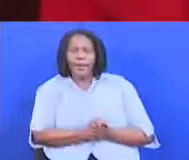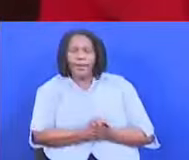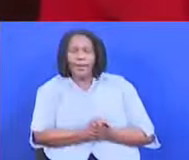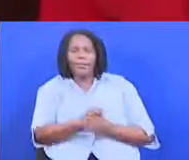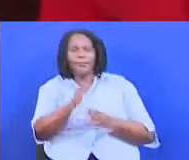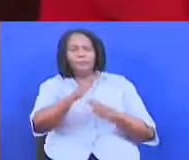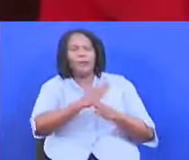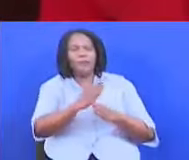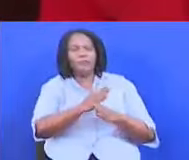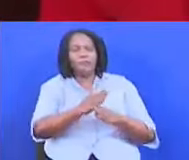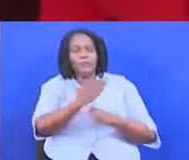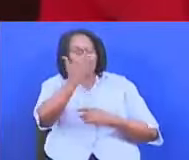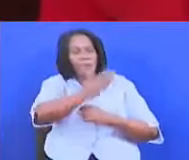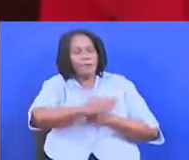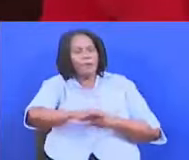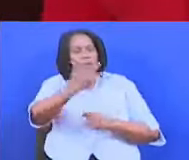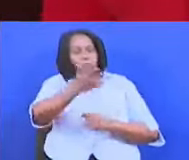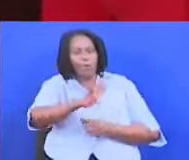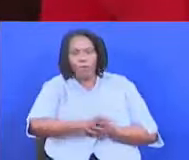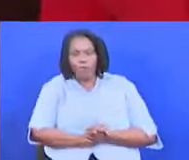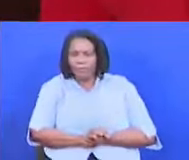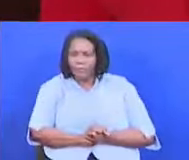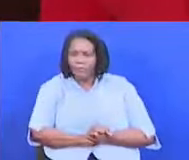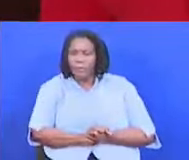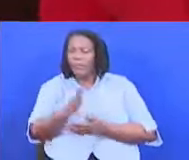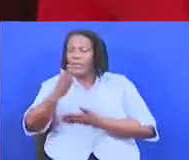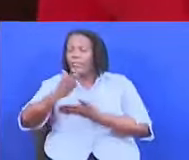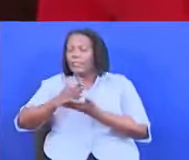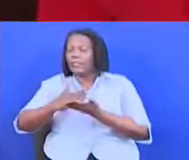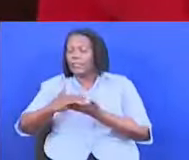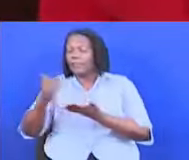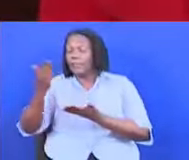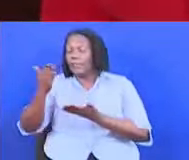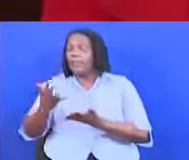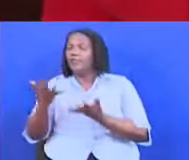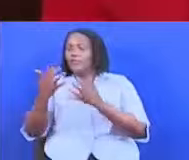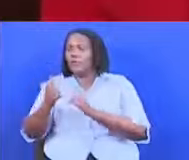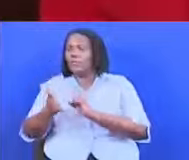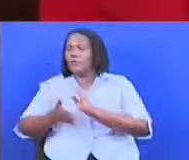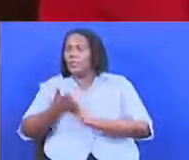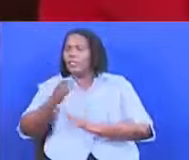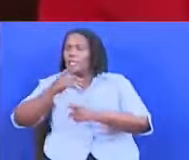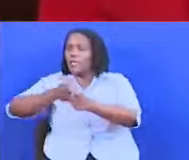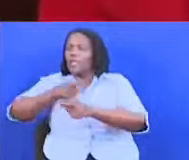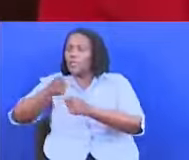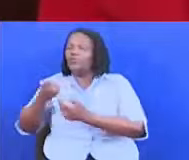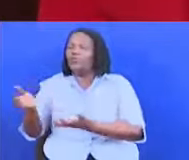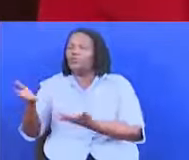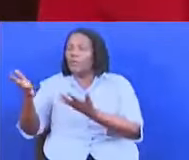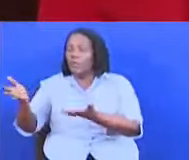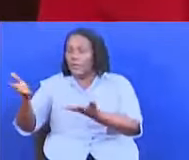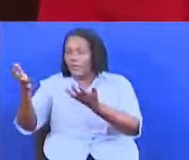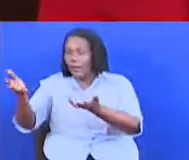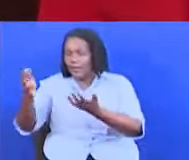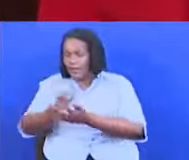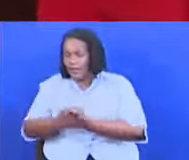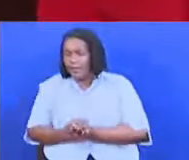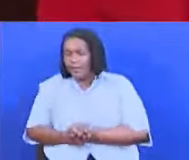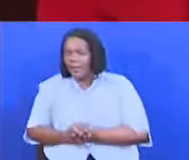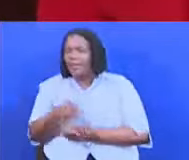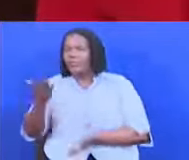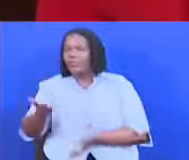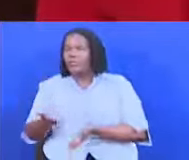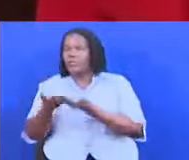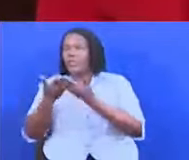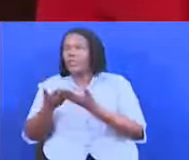lile. Kwa sehemu ya juu kuna maeneo ambayo tunaweza tukawa na kilimo cha umwagiliaji ambacho ni kizuri, na kuweza